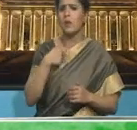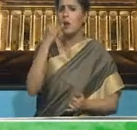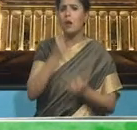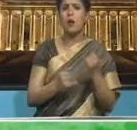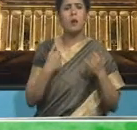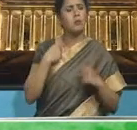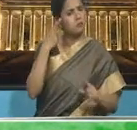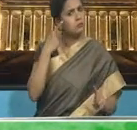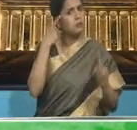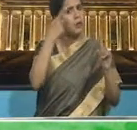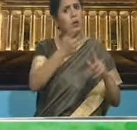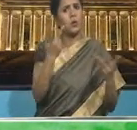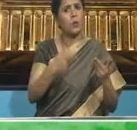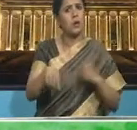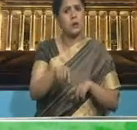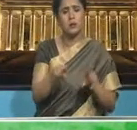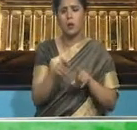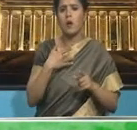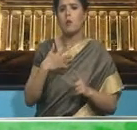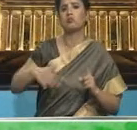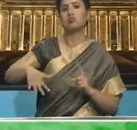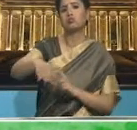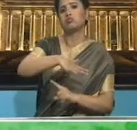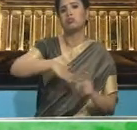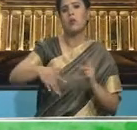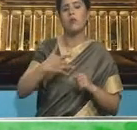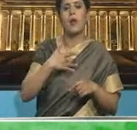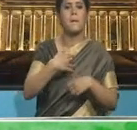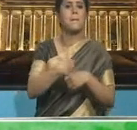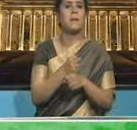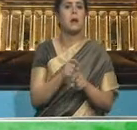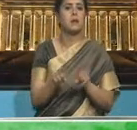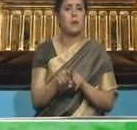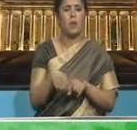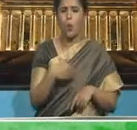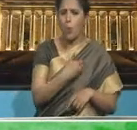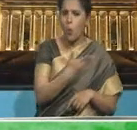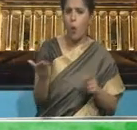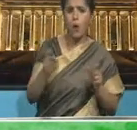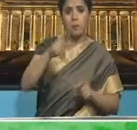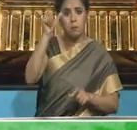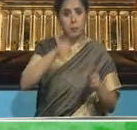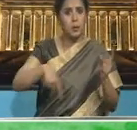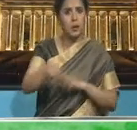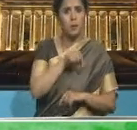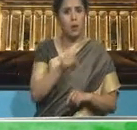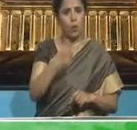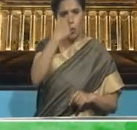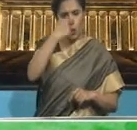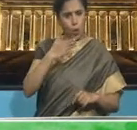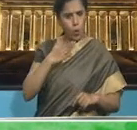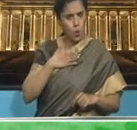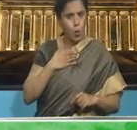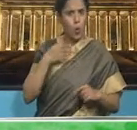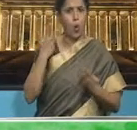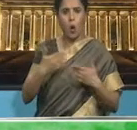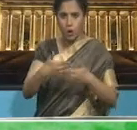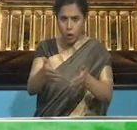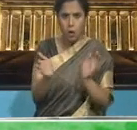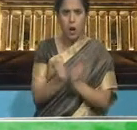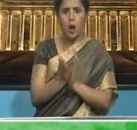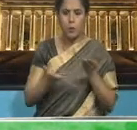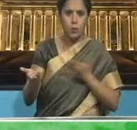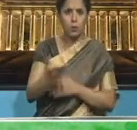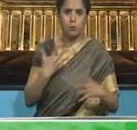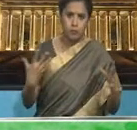लक्ष्य एक ऐसा वातावरण बनाना है जिससे सभी नागरिक व्यक्तिगत और सामूहिक रूप से